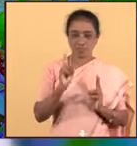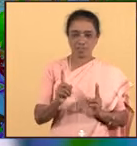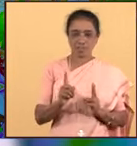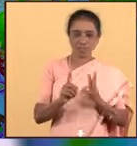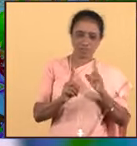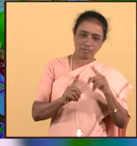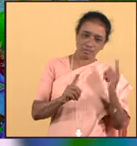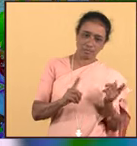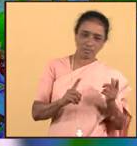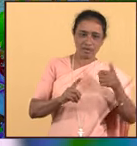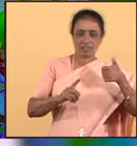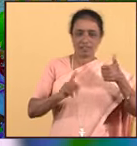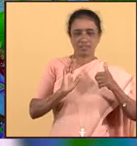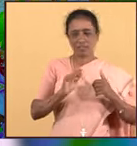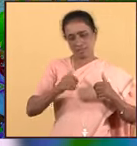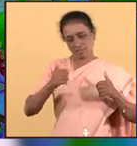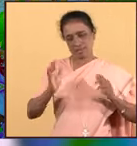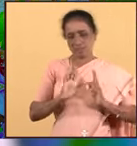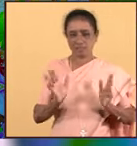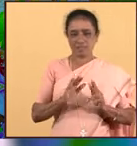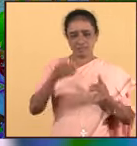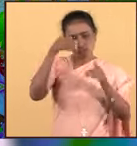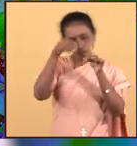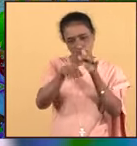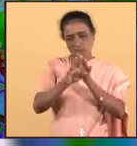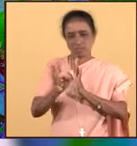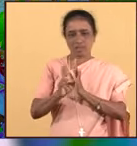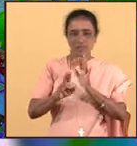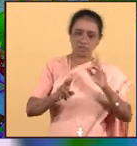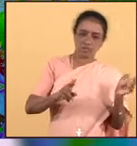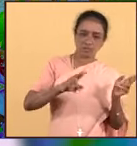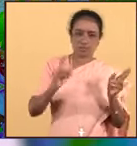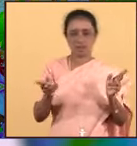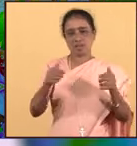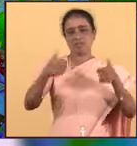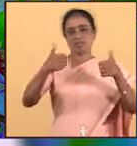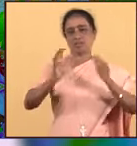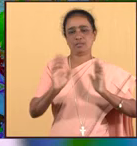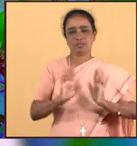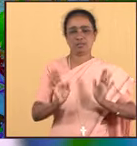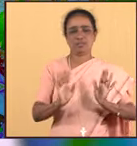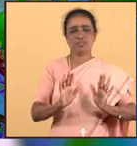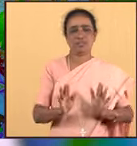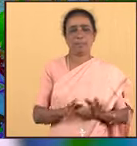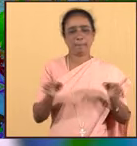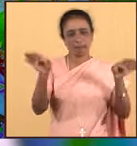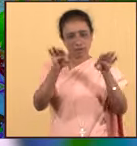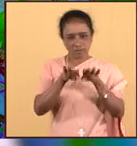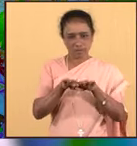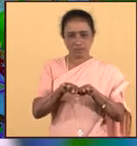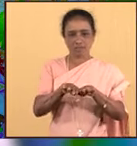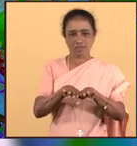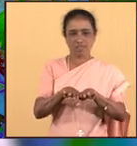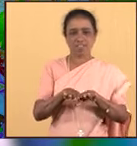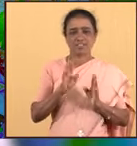சமயத்தை பிறரும் என்னது ஆதிக்கம் செலுத்தக்கூடாது, சமயத்திற்குள்ளேயும் என்ன செய்யக்கூடாது? ஆதிக்கம் செலுத்தக்கூடாது. அப்போ